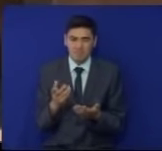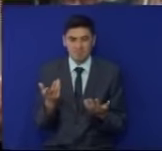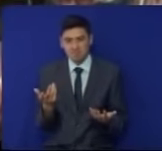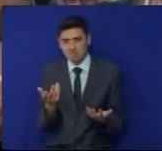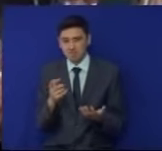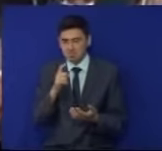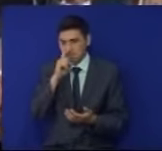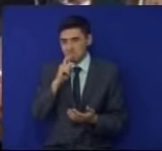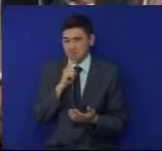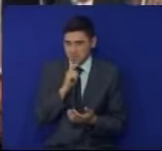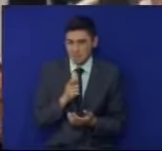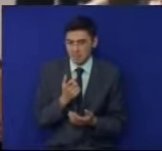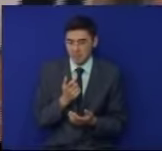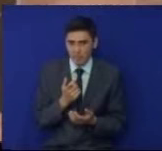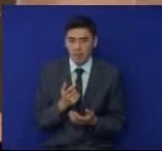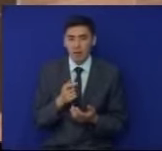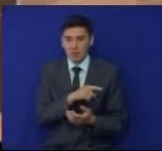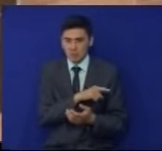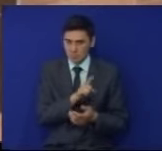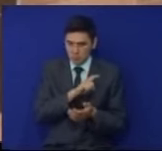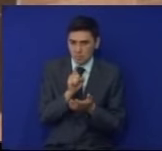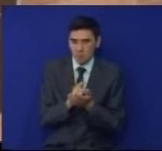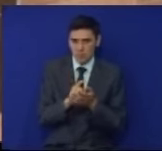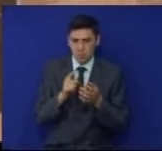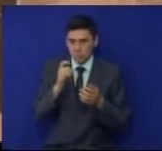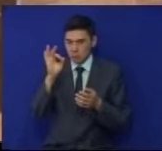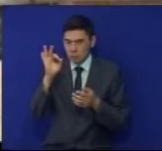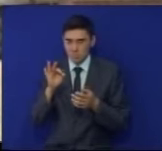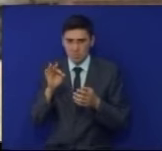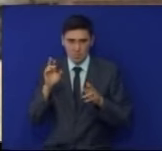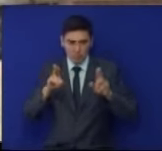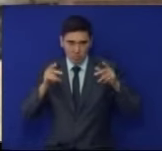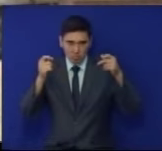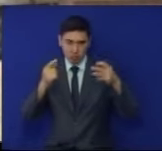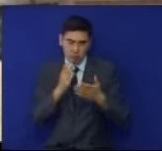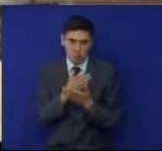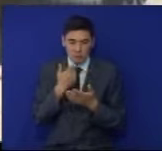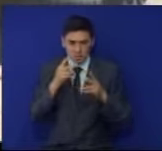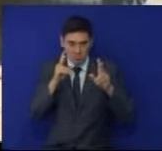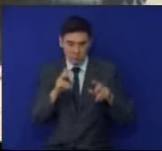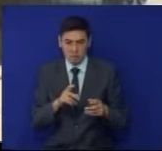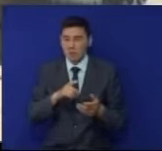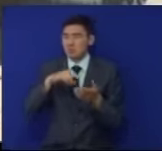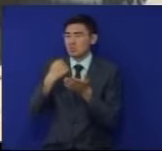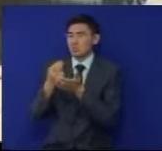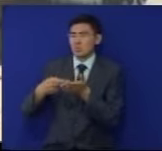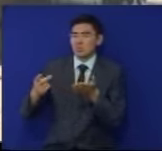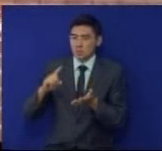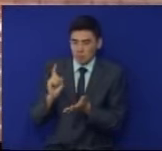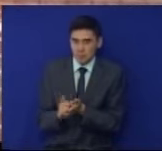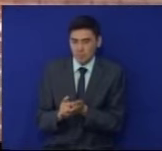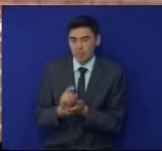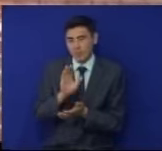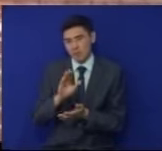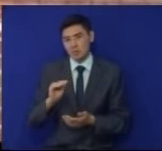государственных органов должны были убедиться, что все сделано согласно нормам. Ну а пока будут проводиться ремонтные работы, коммунальщики